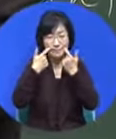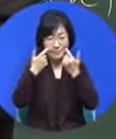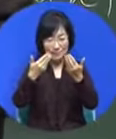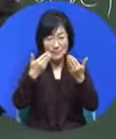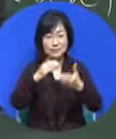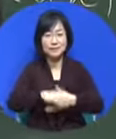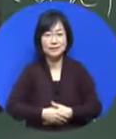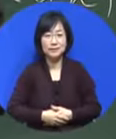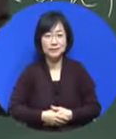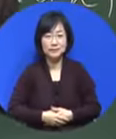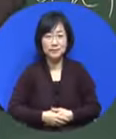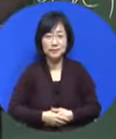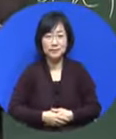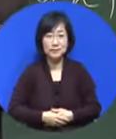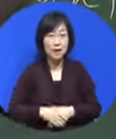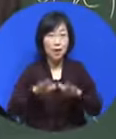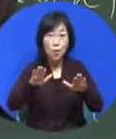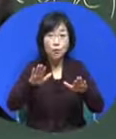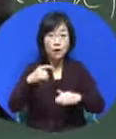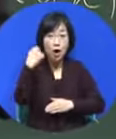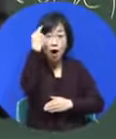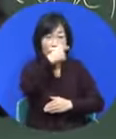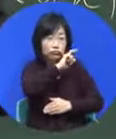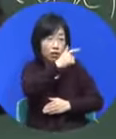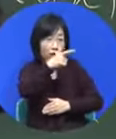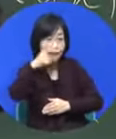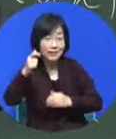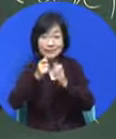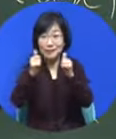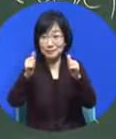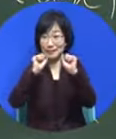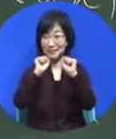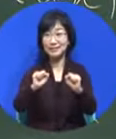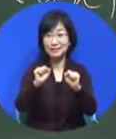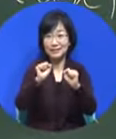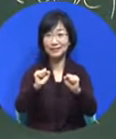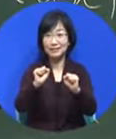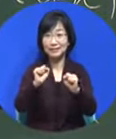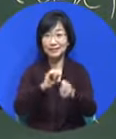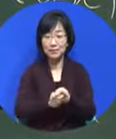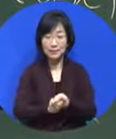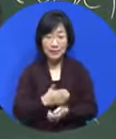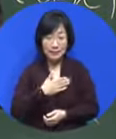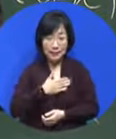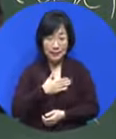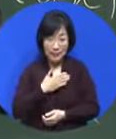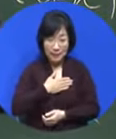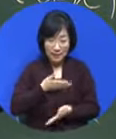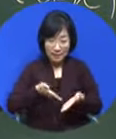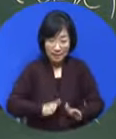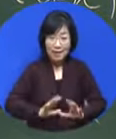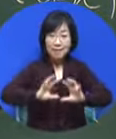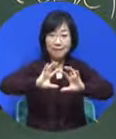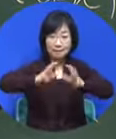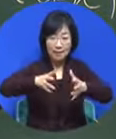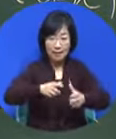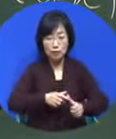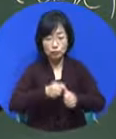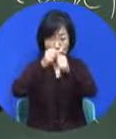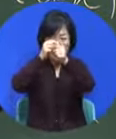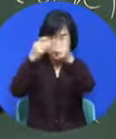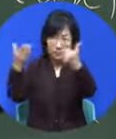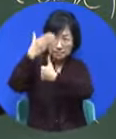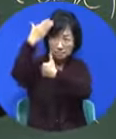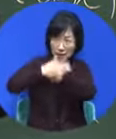여기에 민족들 모여 여러분들이 여러분 나라 살릴 역이라면 하나님은